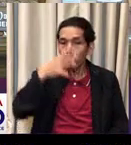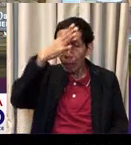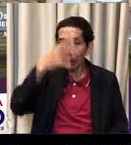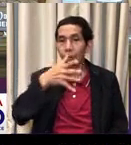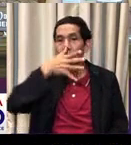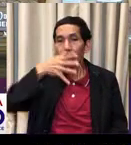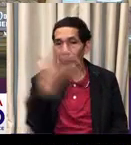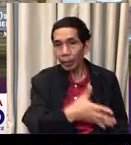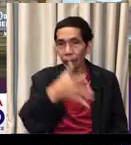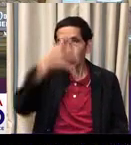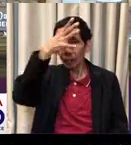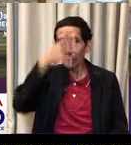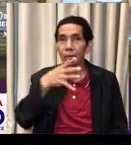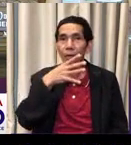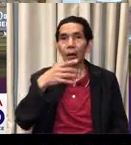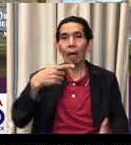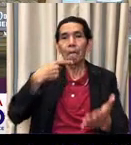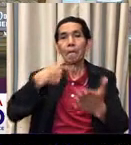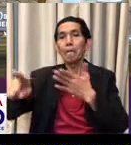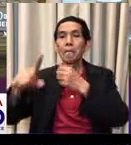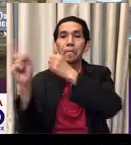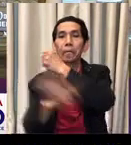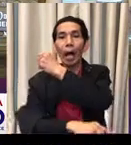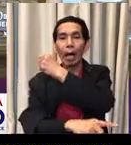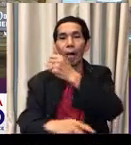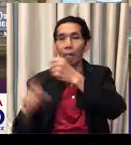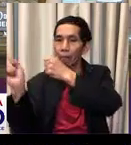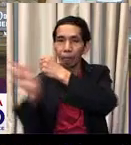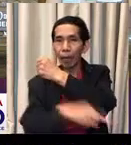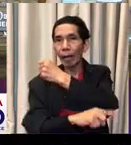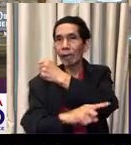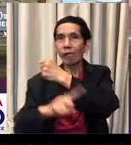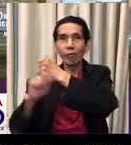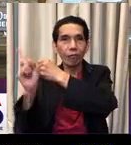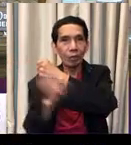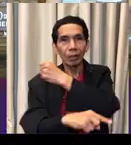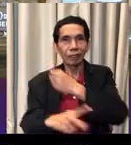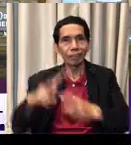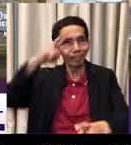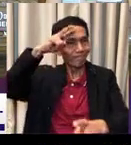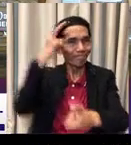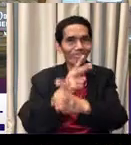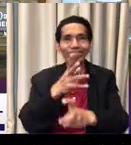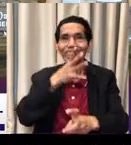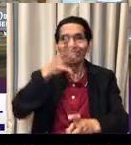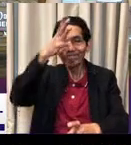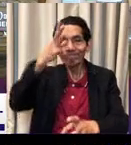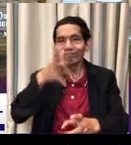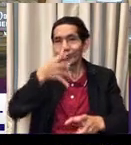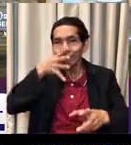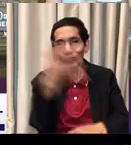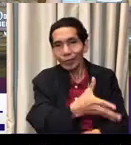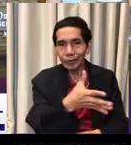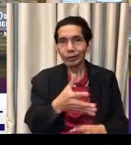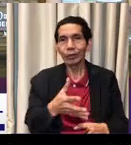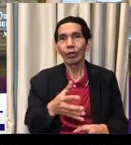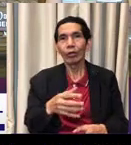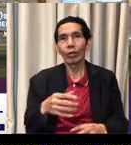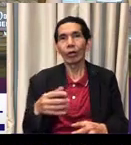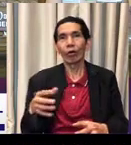pariwara. O, penalty. Penalty. Matigas talaga ulo mo, pariwara kang magulang. O,